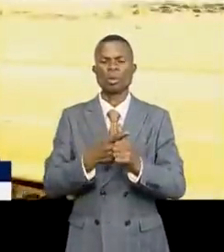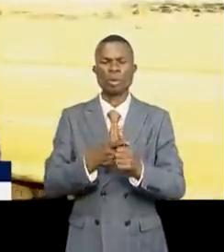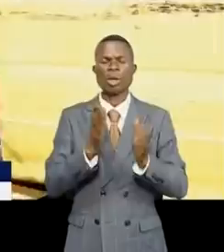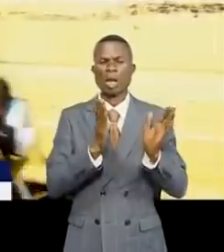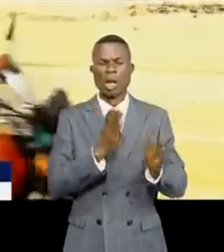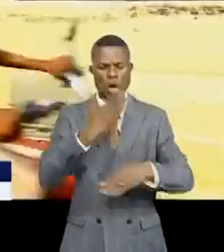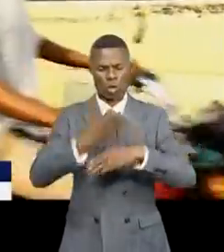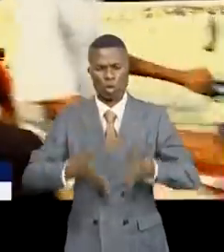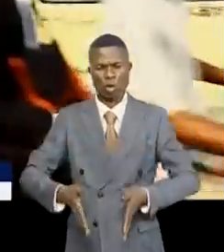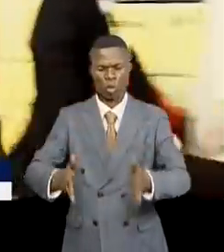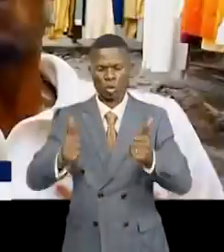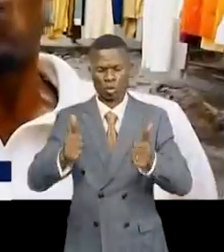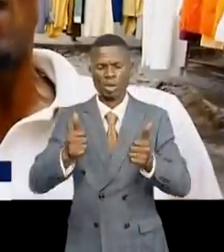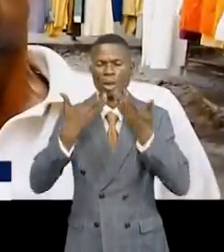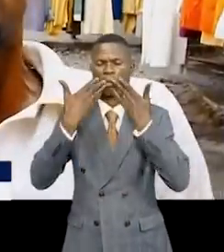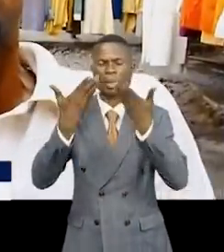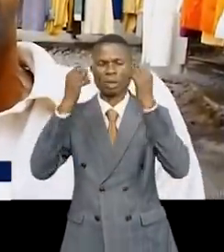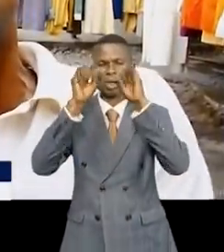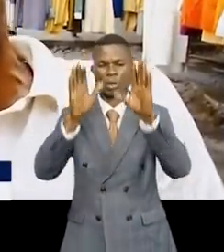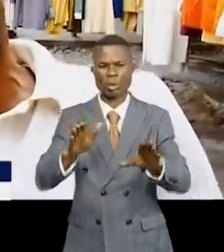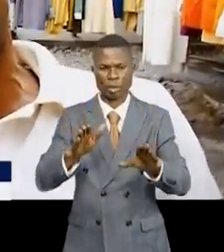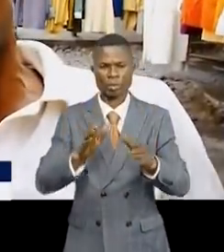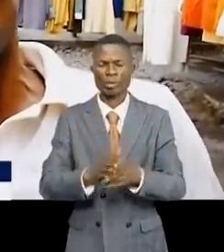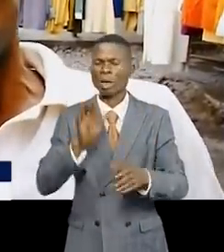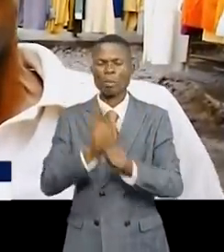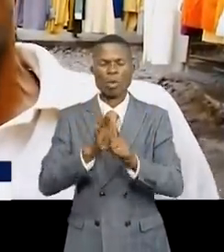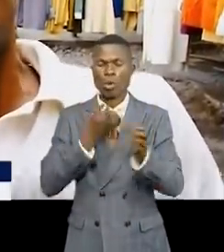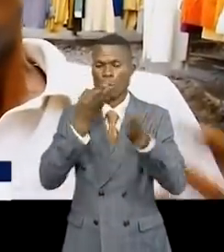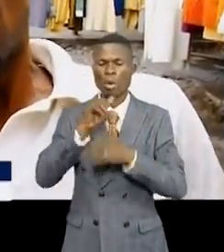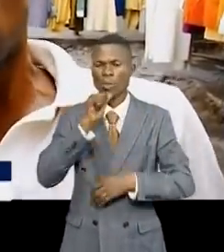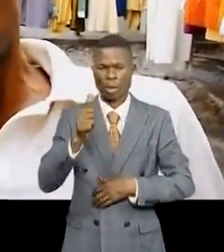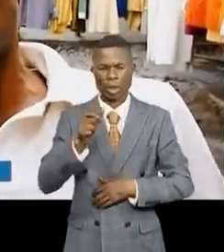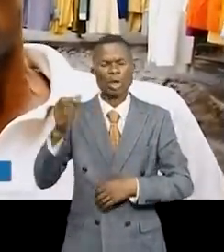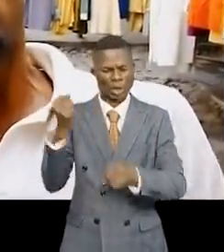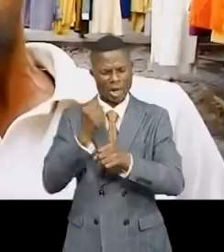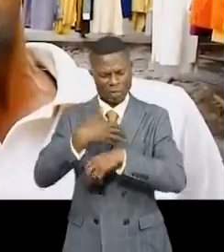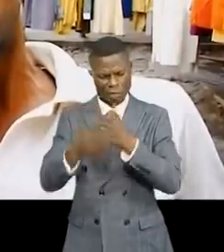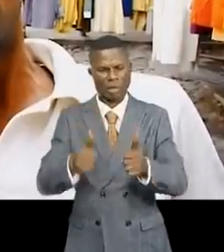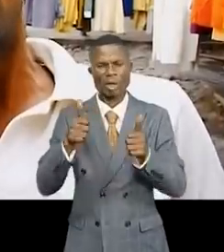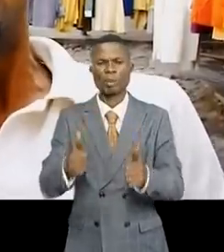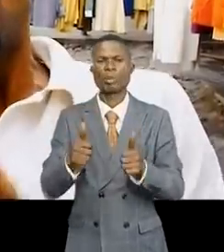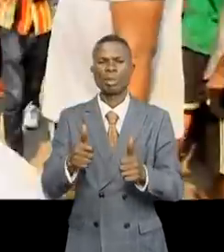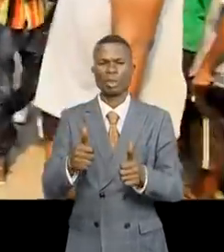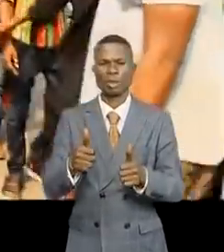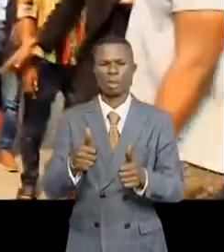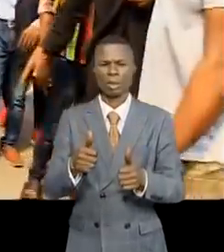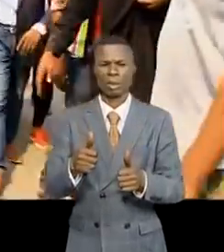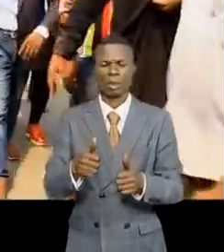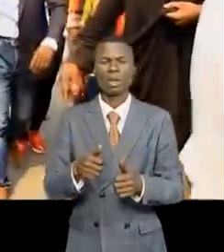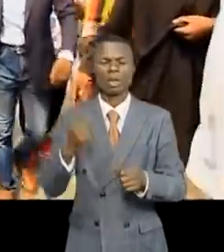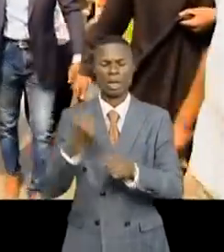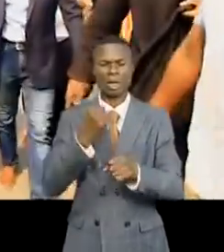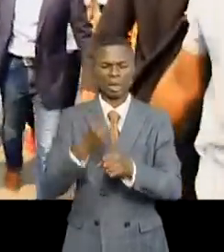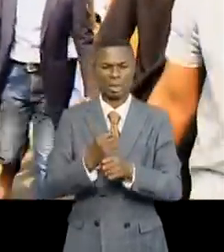cet endroit jadis délabré. Rien à dire, en tout cas, il fait convenablement son travail. Aussitôt les